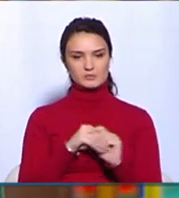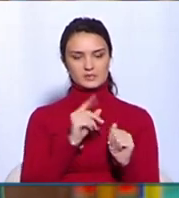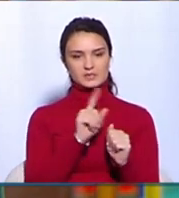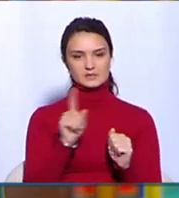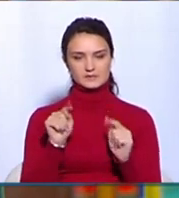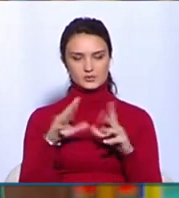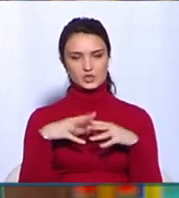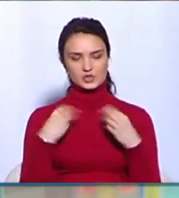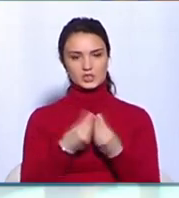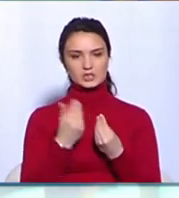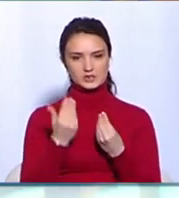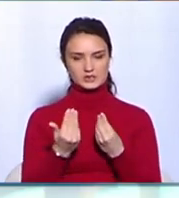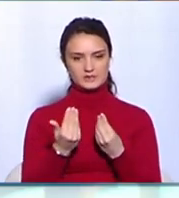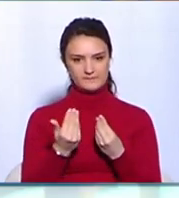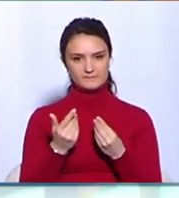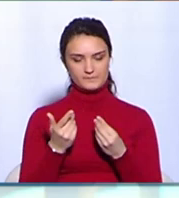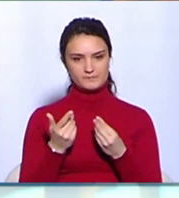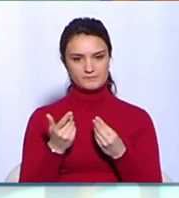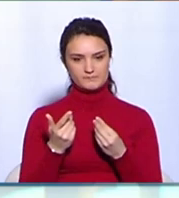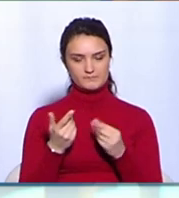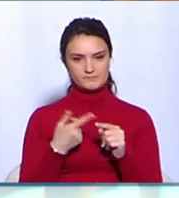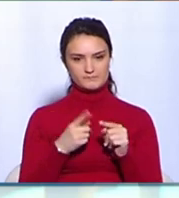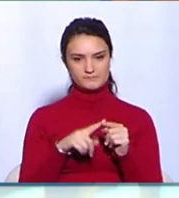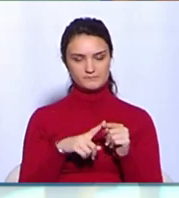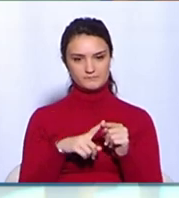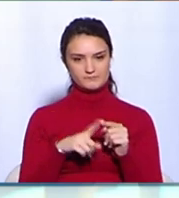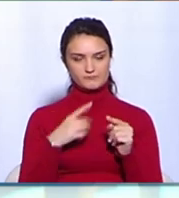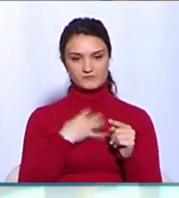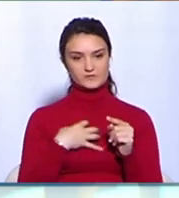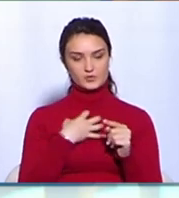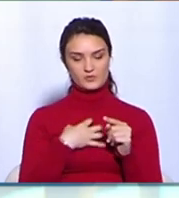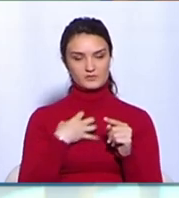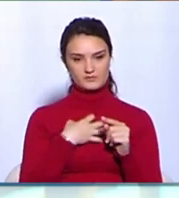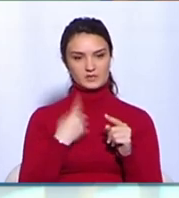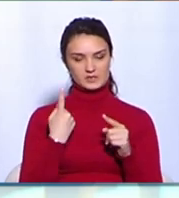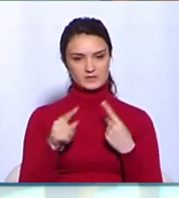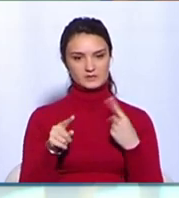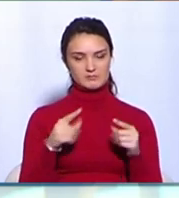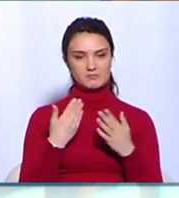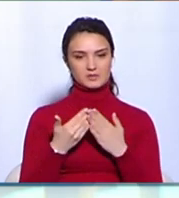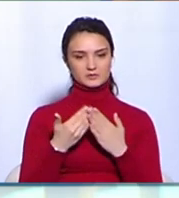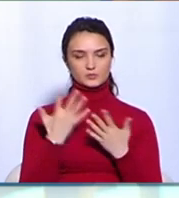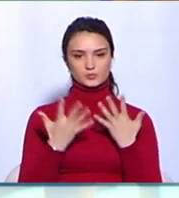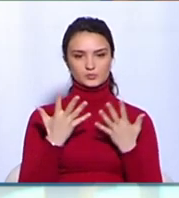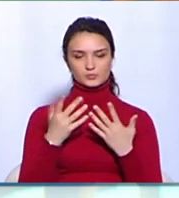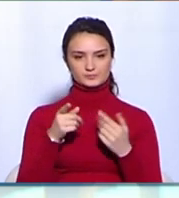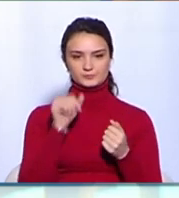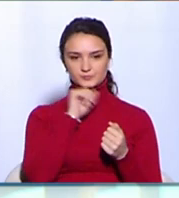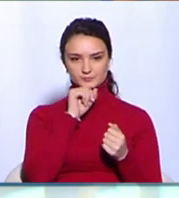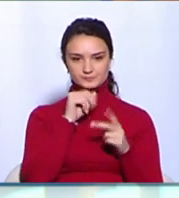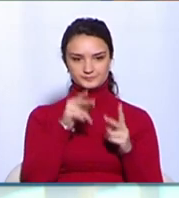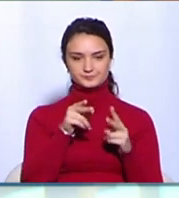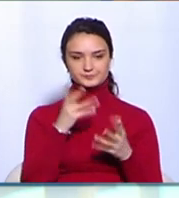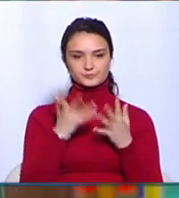რაც ოჯახის ბაზისურ ღირებულებებისაგან მნიშვნელოვნად განსხვავდება. მაგალითად, თუ ადგილი აქვს